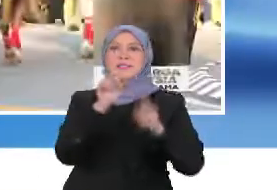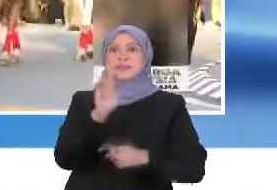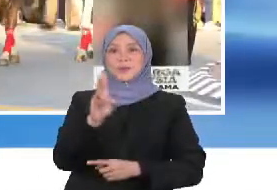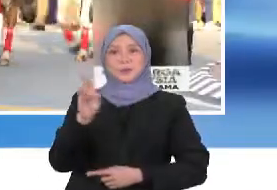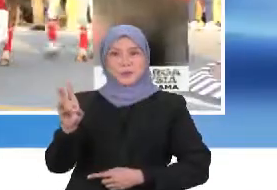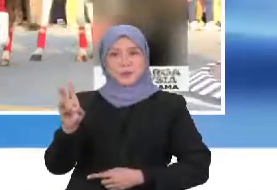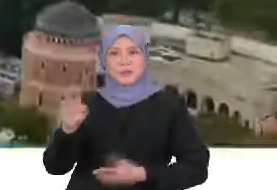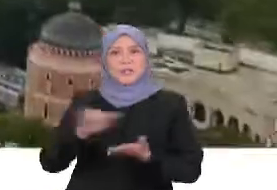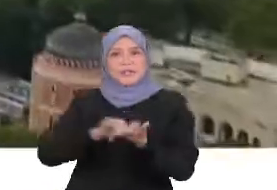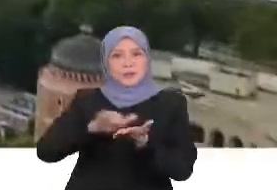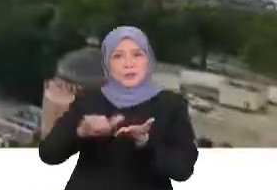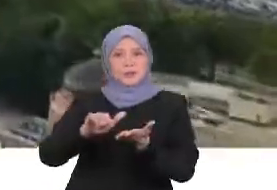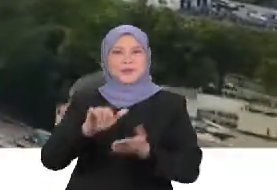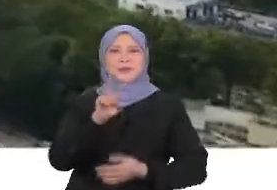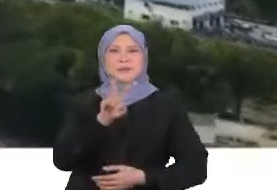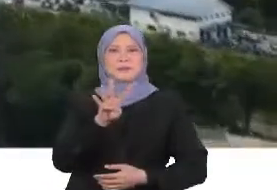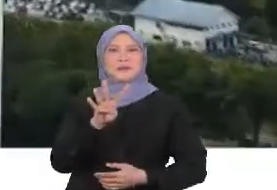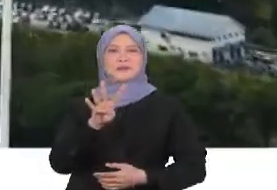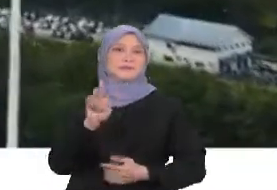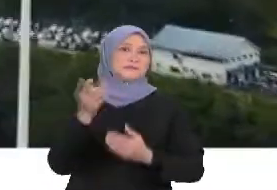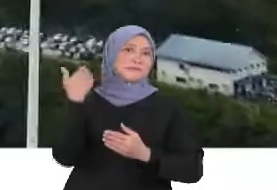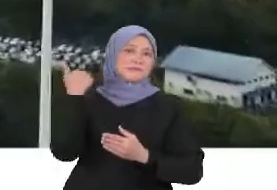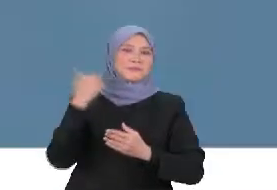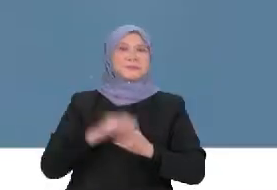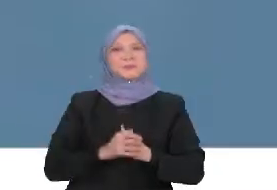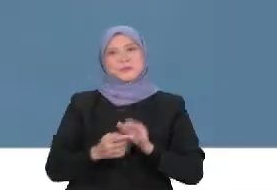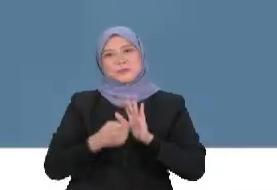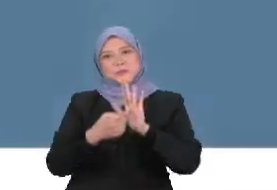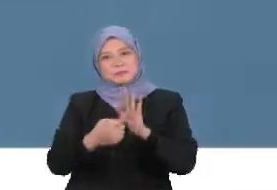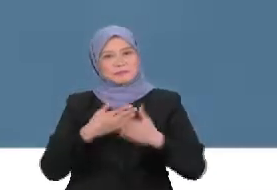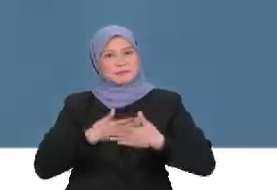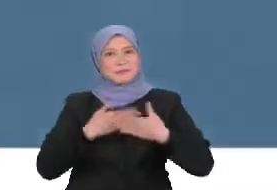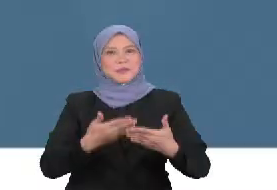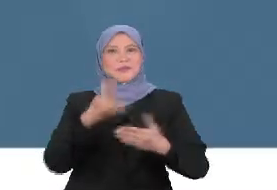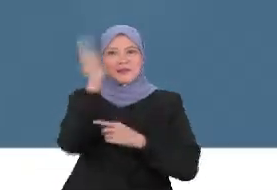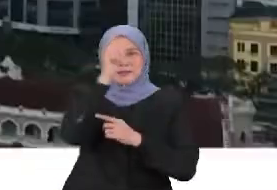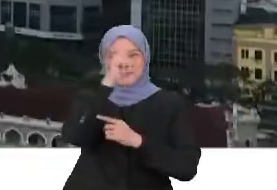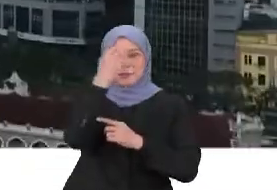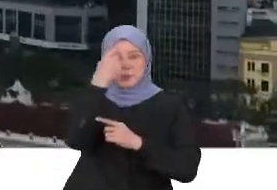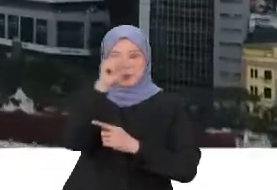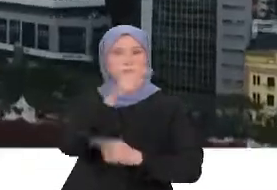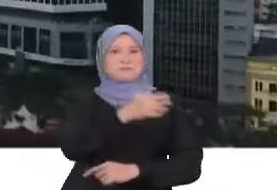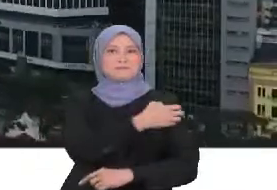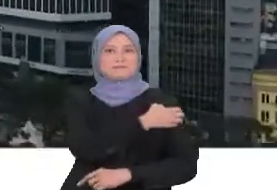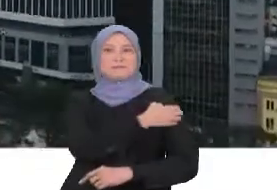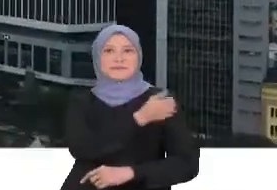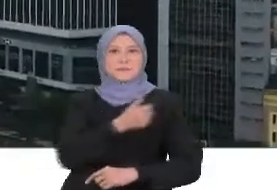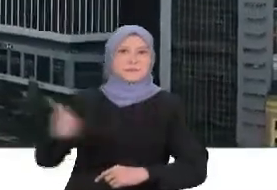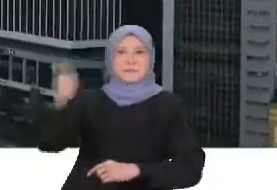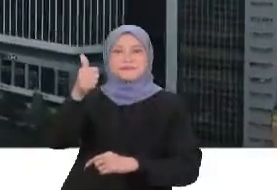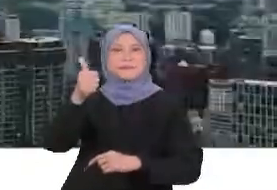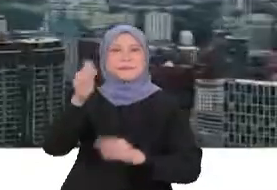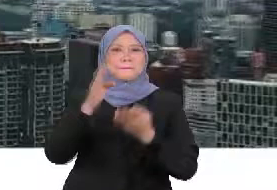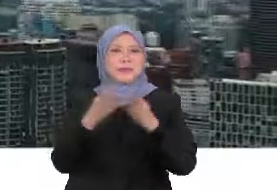ke-77 di New York 24 September lalu mencerminkan komitmen kerajaan dalam memperkasa dan